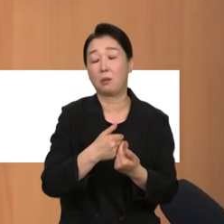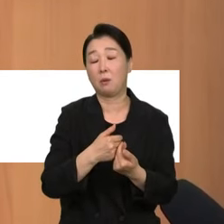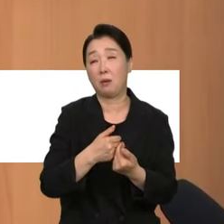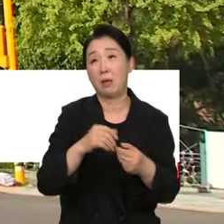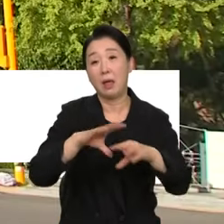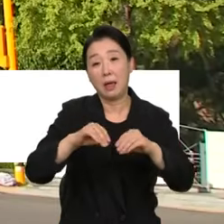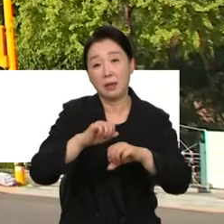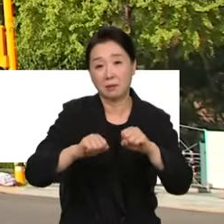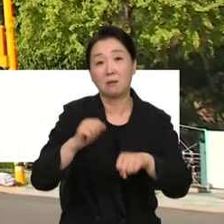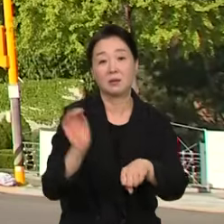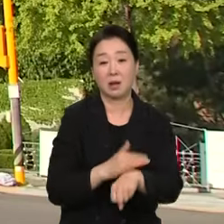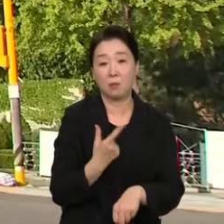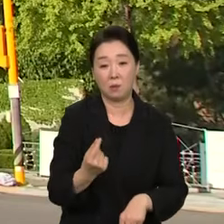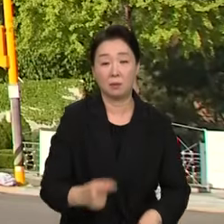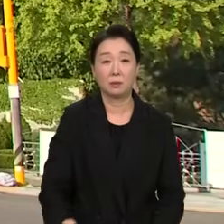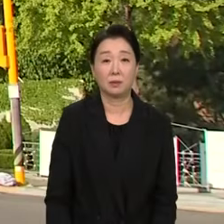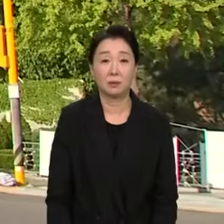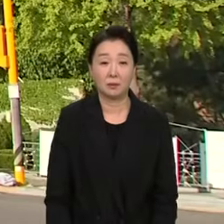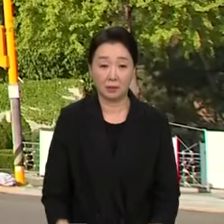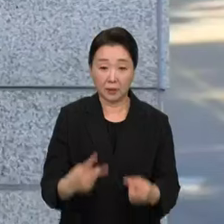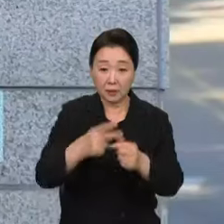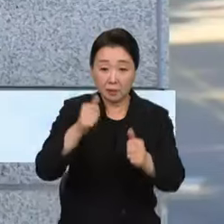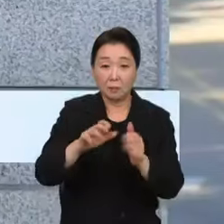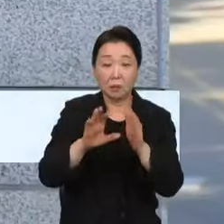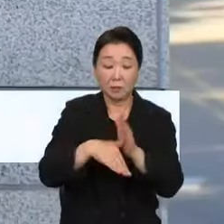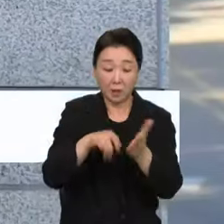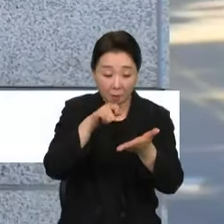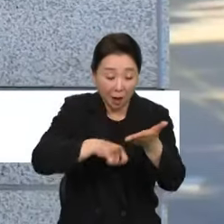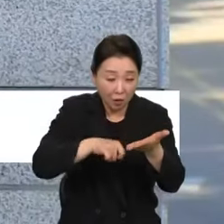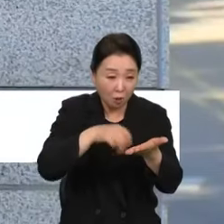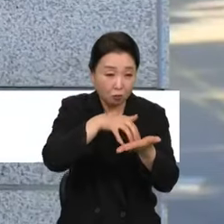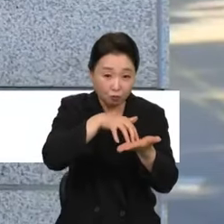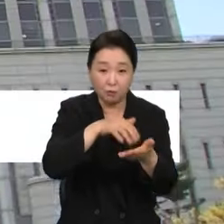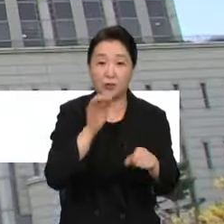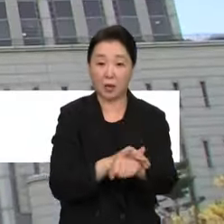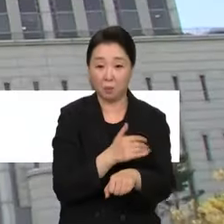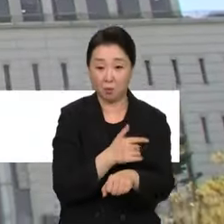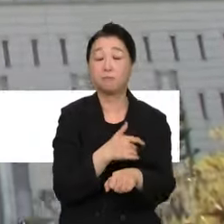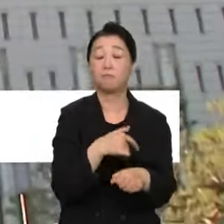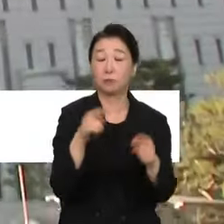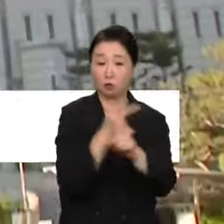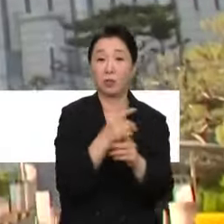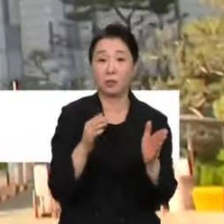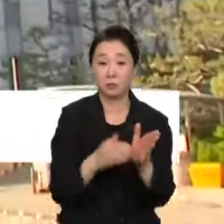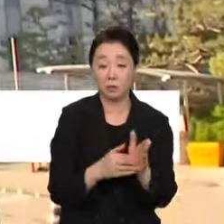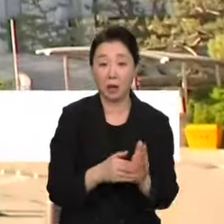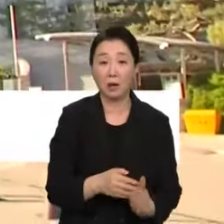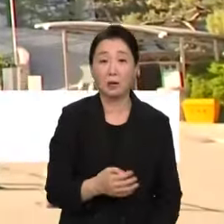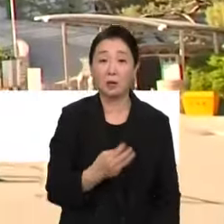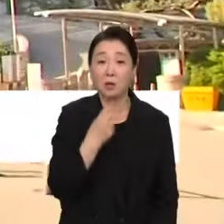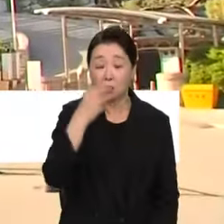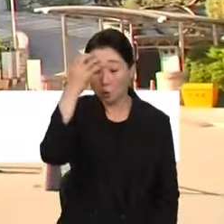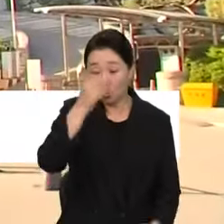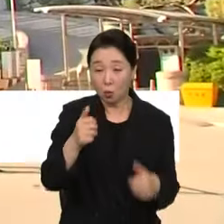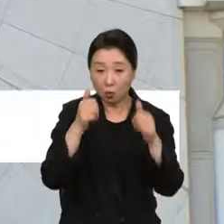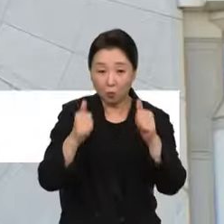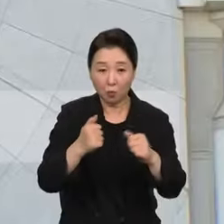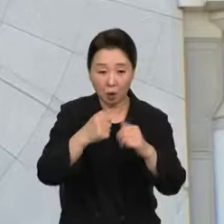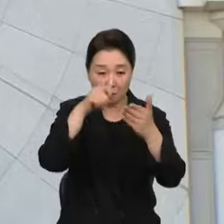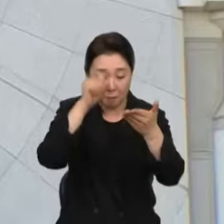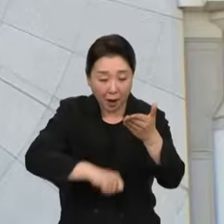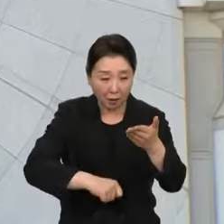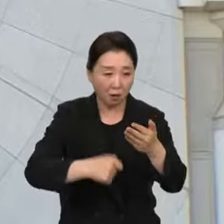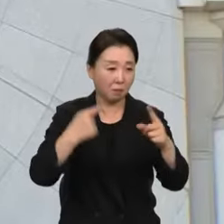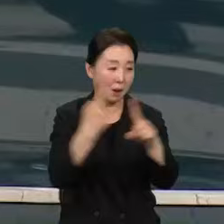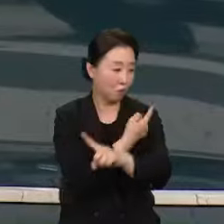하는 오류를. 2심 재판부도 판결문 수치를 수정했습니다. 서울고법 관계자는 판결 자체를 바꿀 권한은